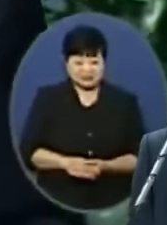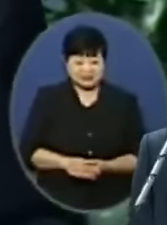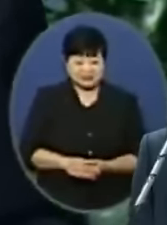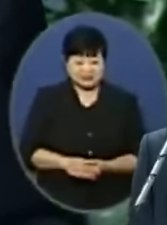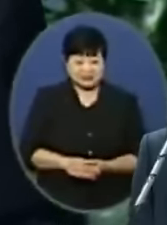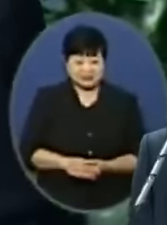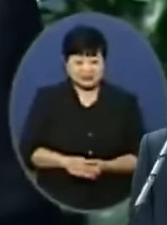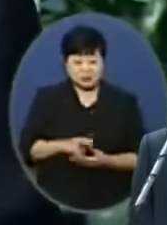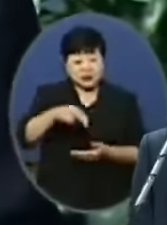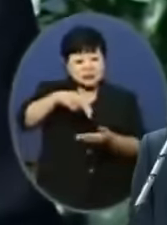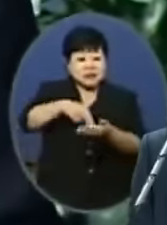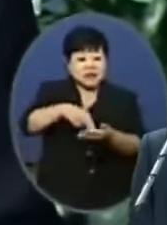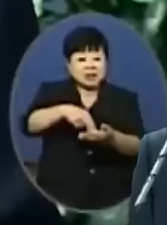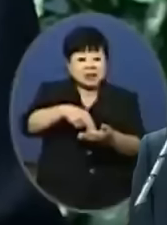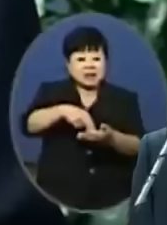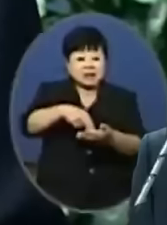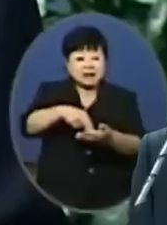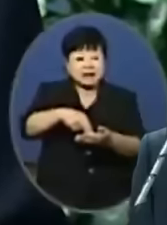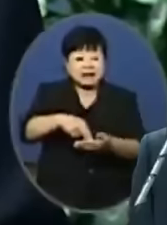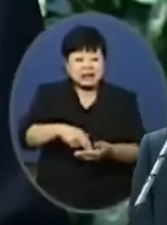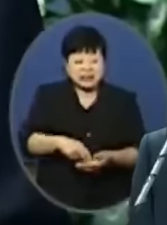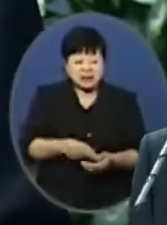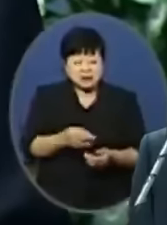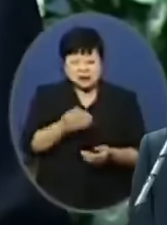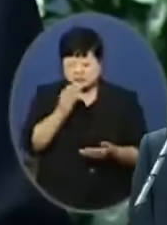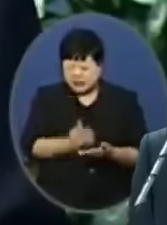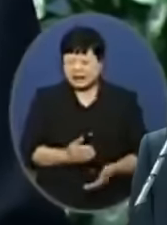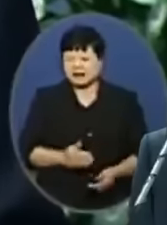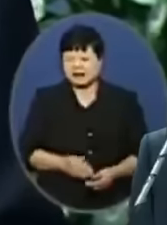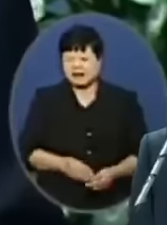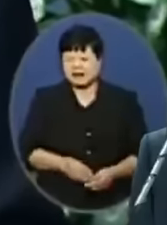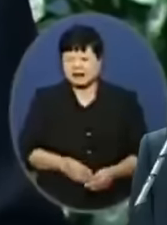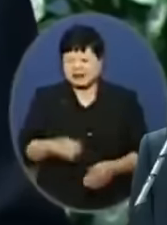그리고 돌아서면 에라 빌어먹을까 안 줄걸 가지고서